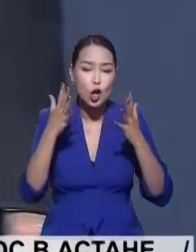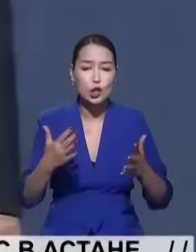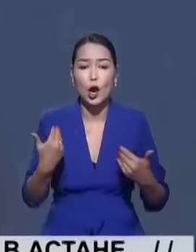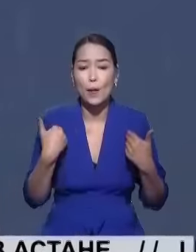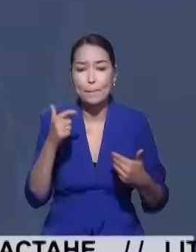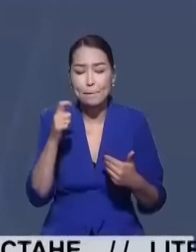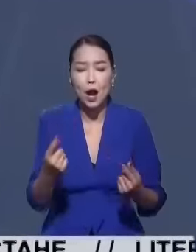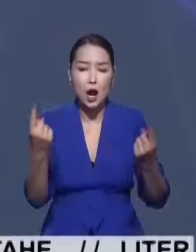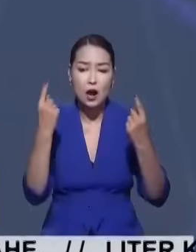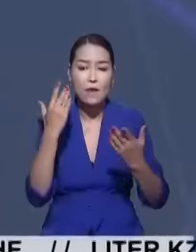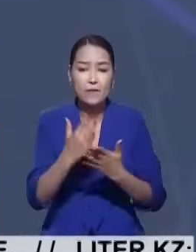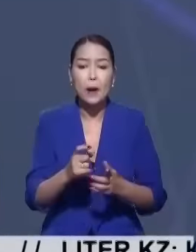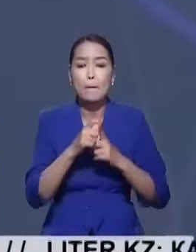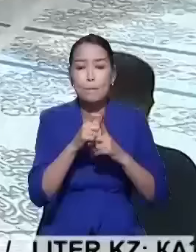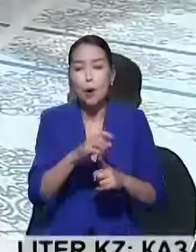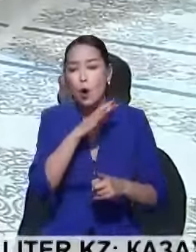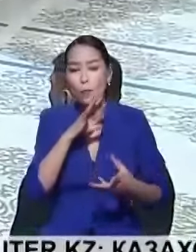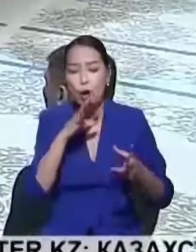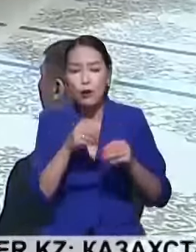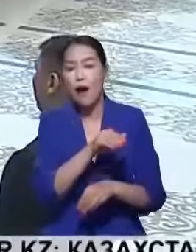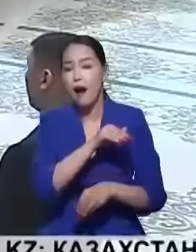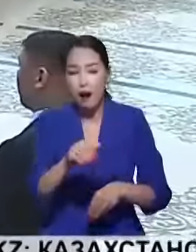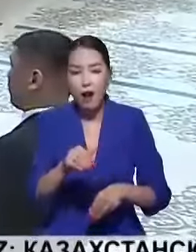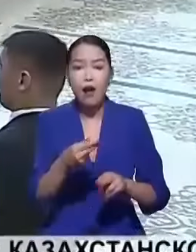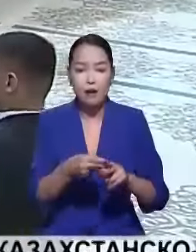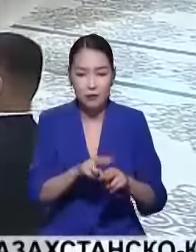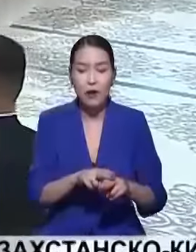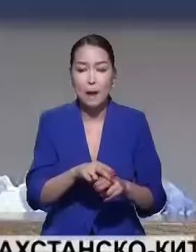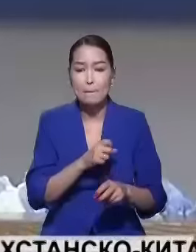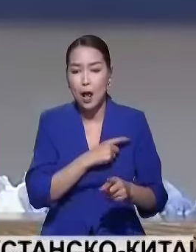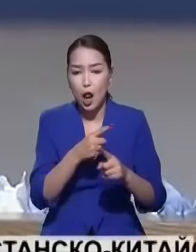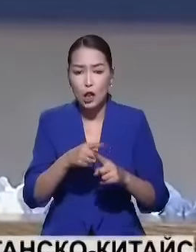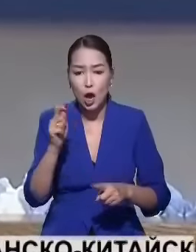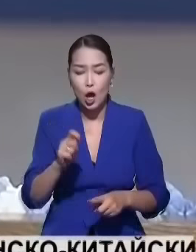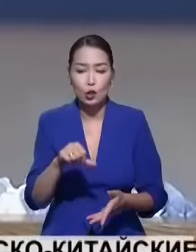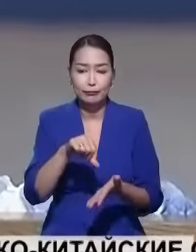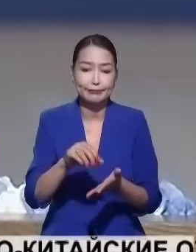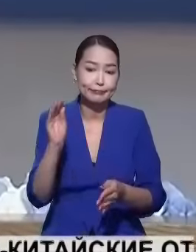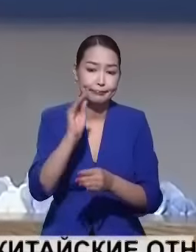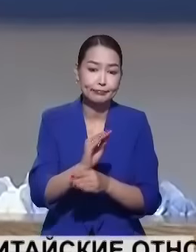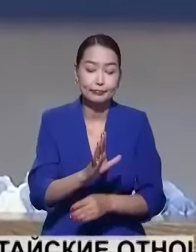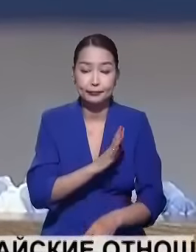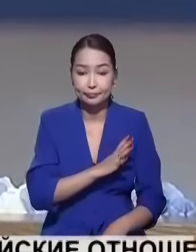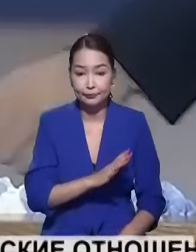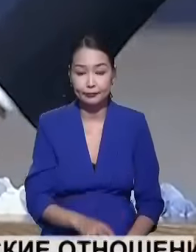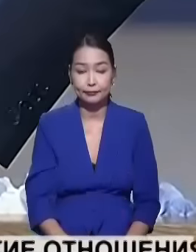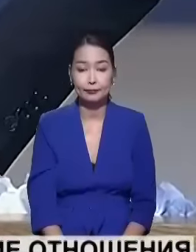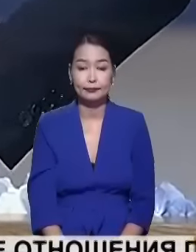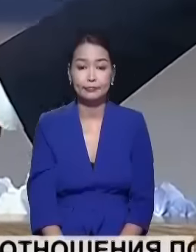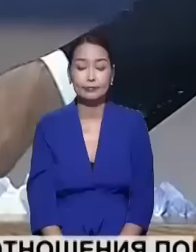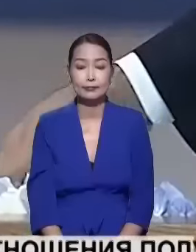велика. Ряды организации сегодня официально пополнила Беларусь. Главы государств-членов Шанхайской